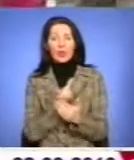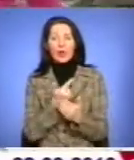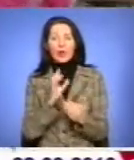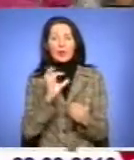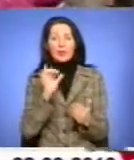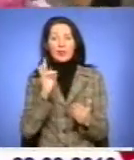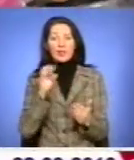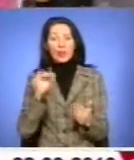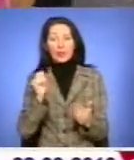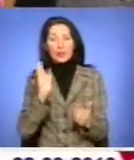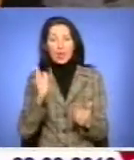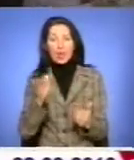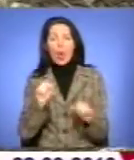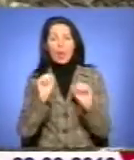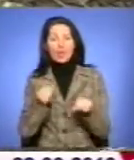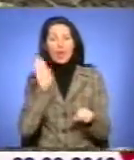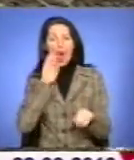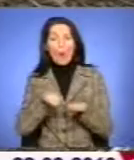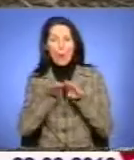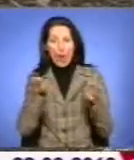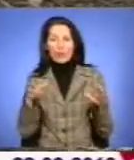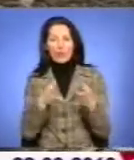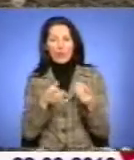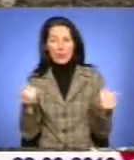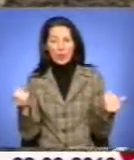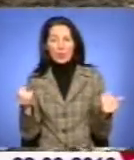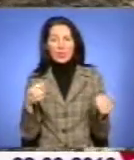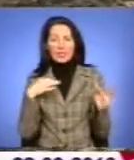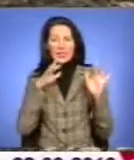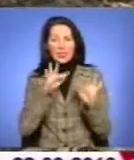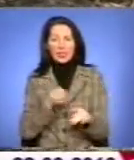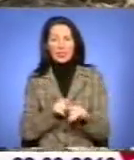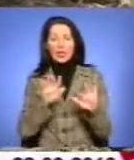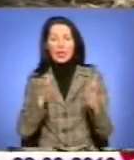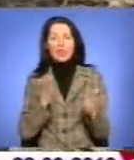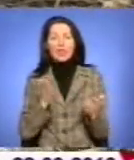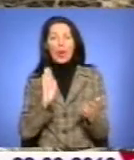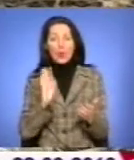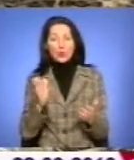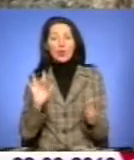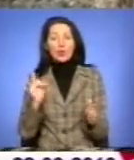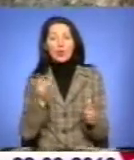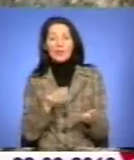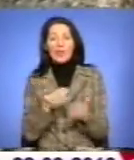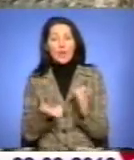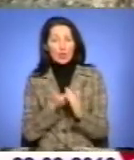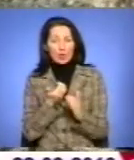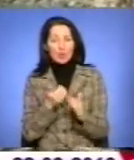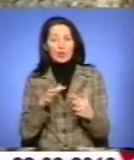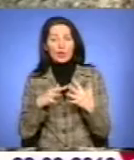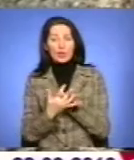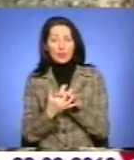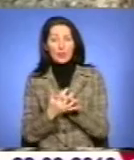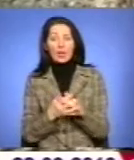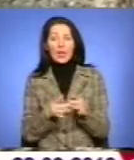передбачають можливість повеней та підтоплень при таненні снігу. Ці явища можуть відбуватися у разі відсутності у населених пунктах